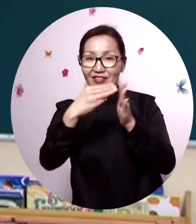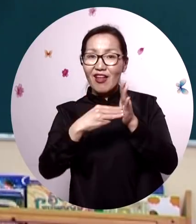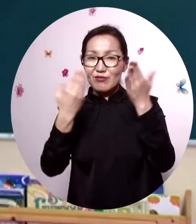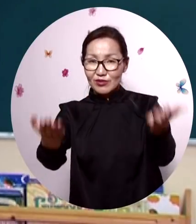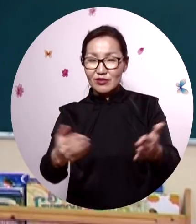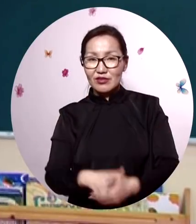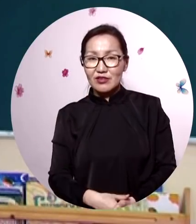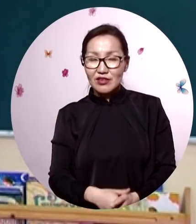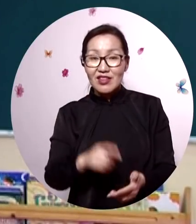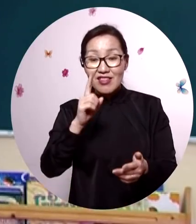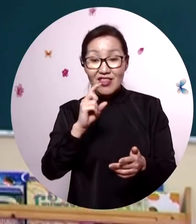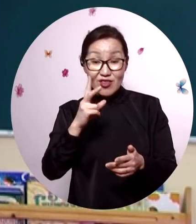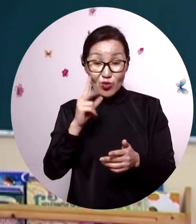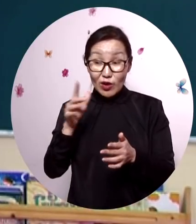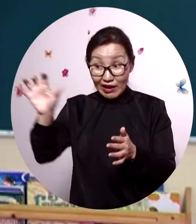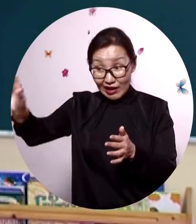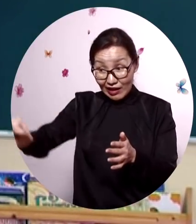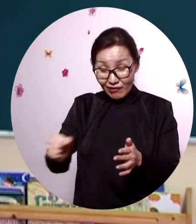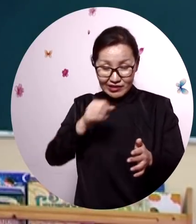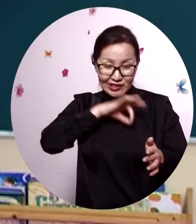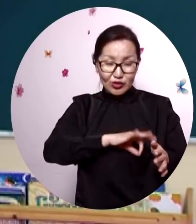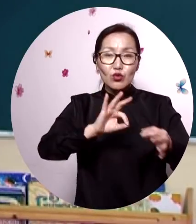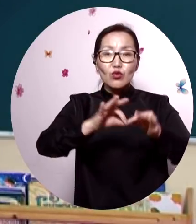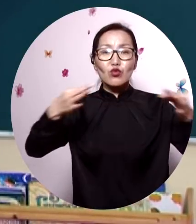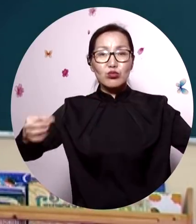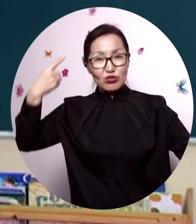болохоор хэл зүгээ оролцуулан өгүүлбэр зохино.